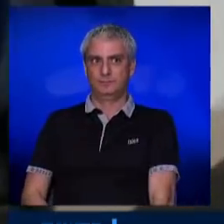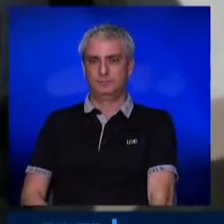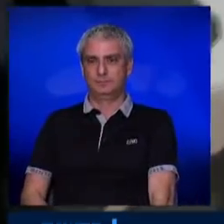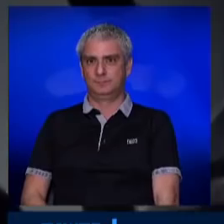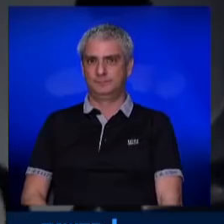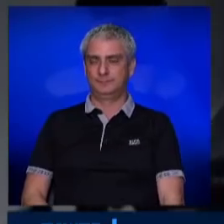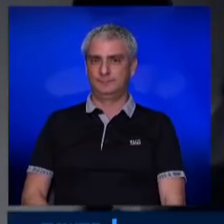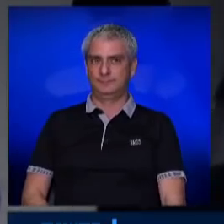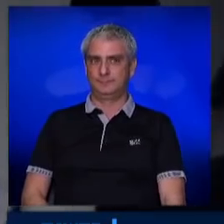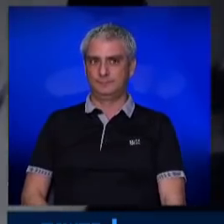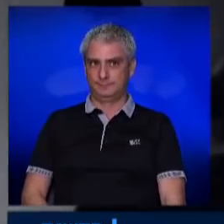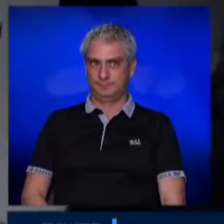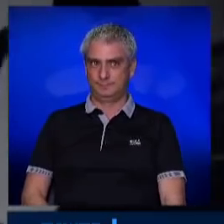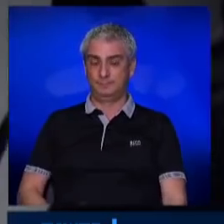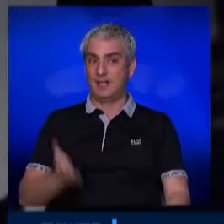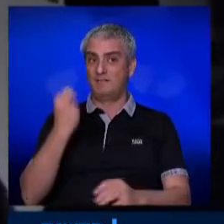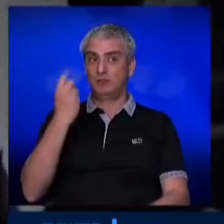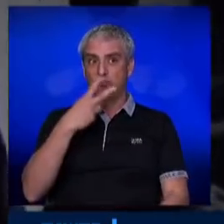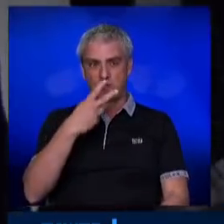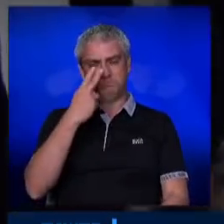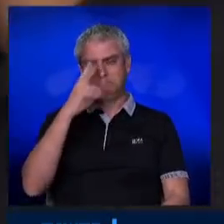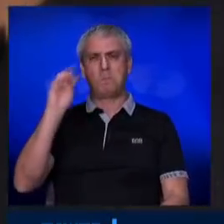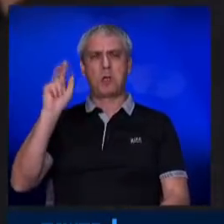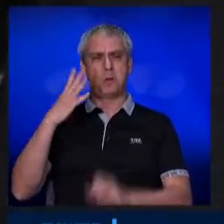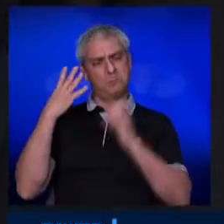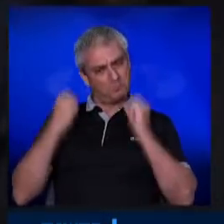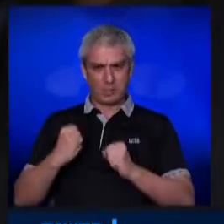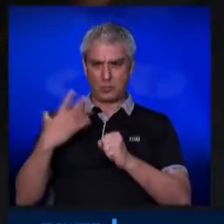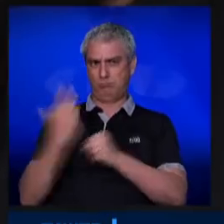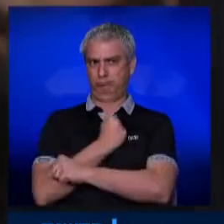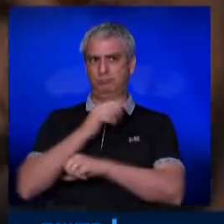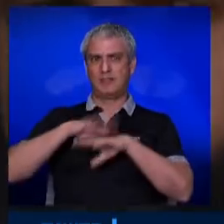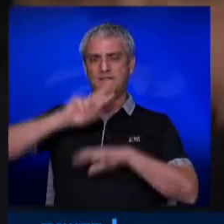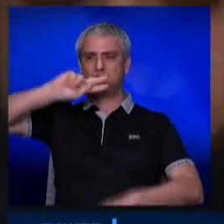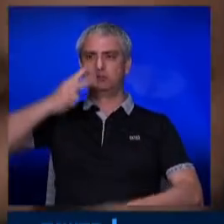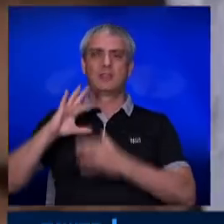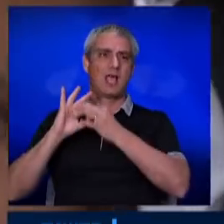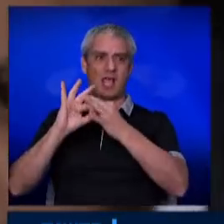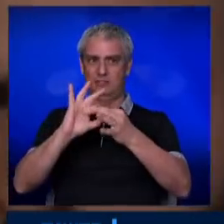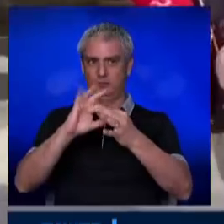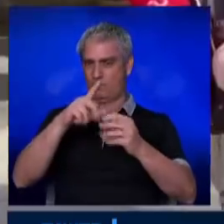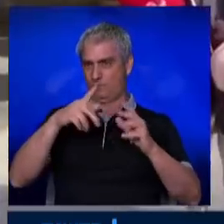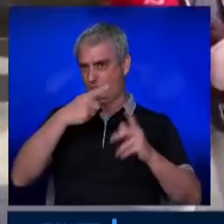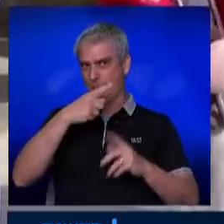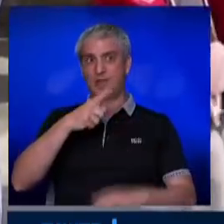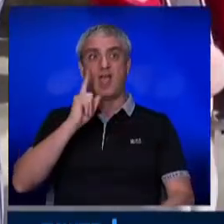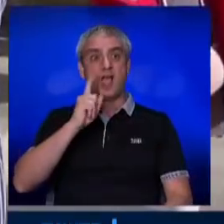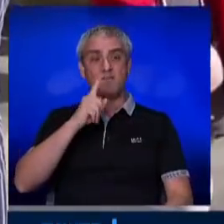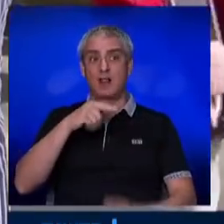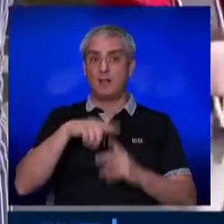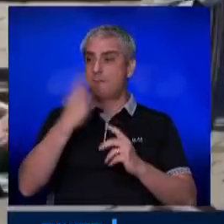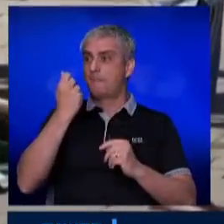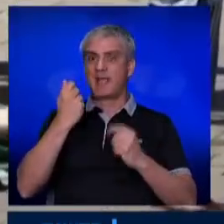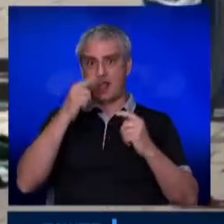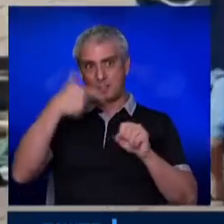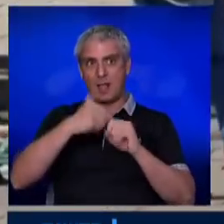de campagne. עד לפני כשבועיים נראה היה שמקרון בדרך הבטוחה לכהונה שנייה ברציפות בארמון האליזה. אבל עליית מחירי